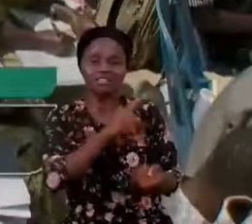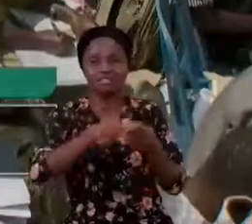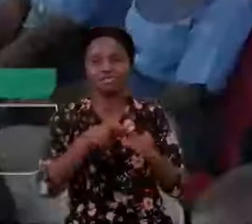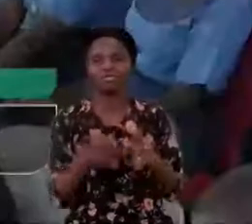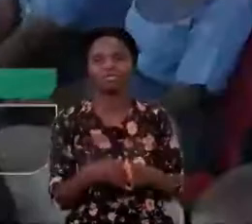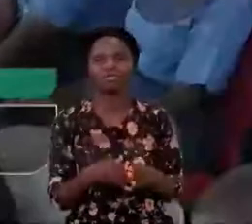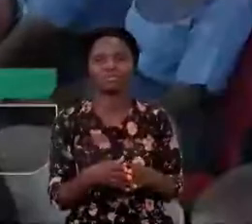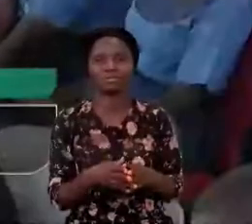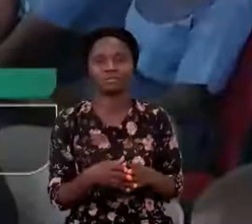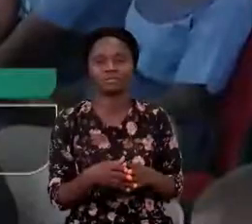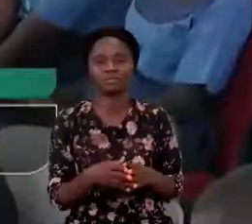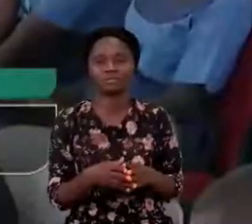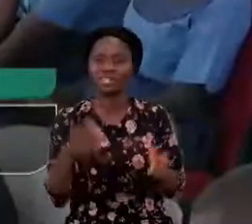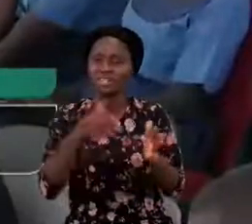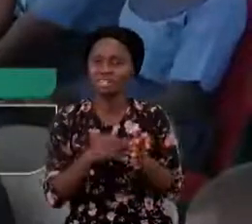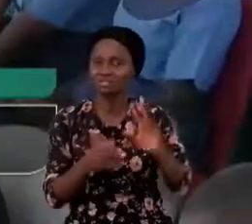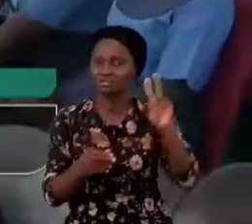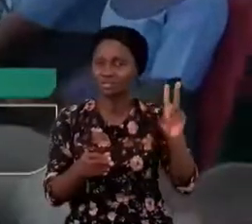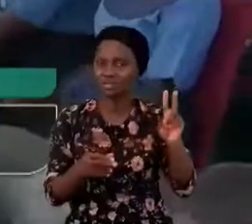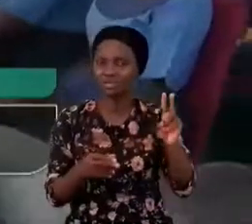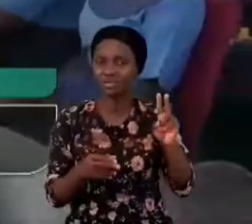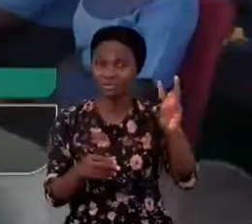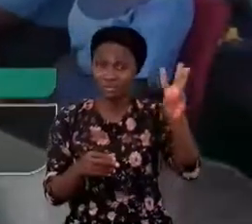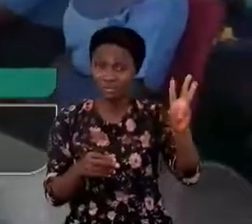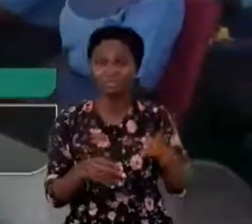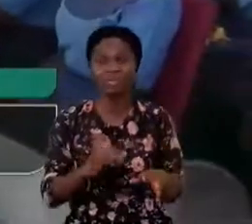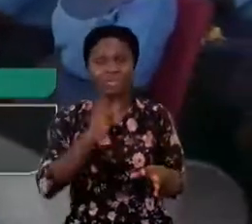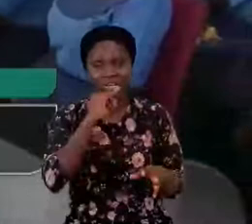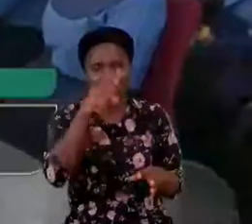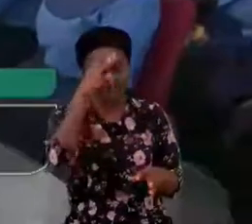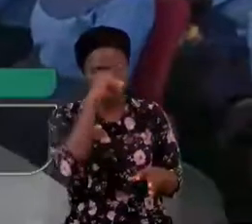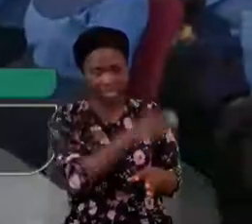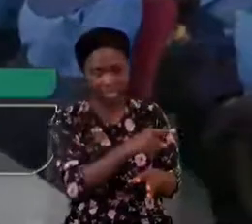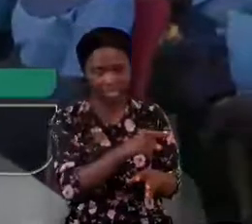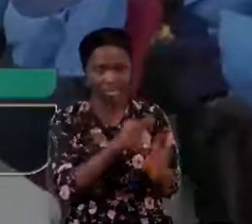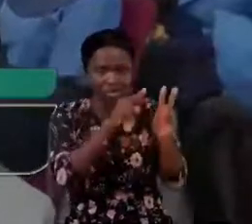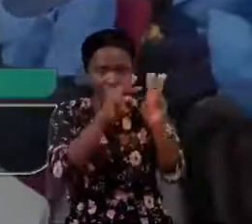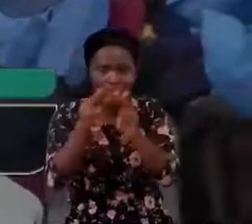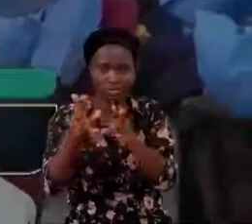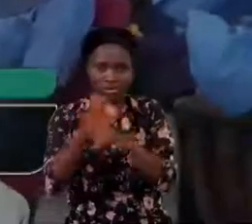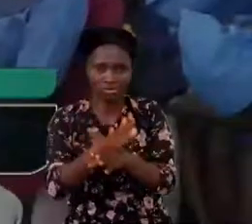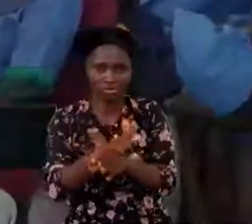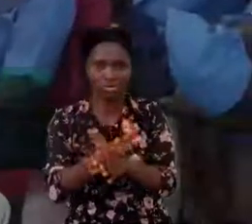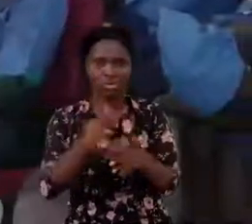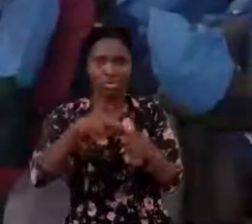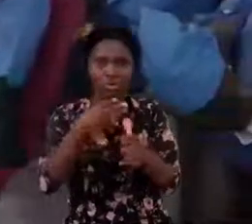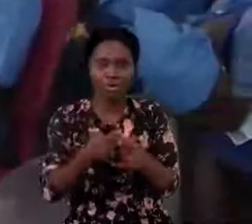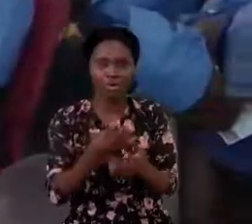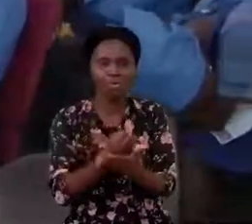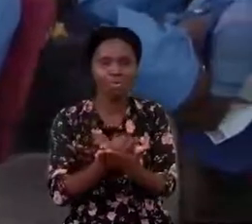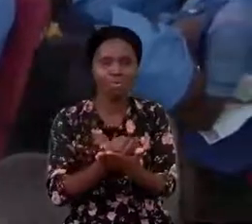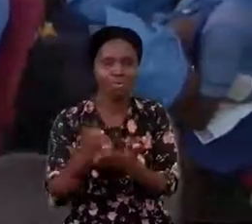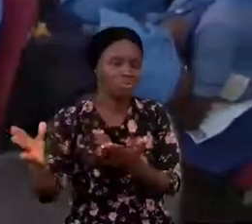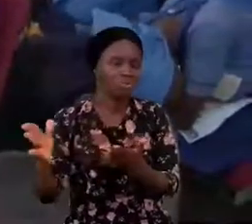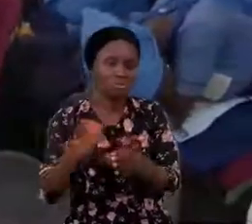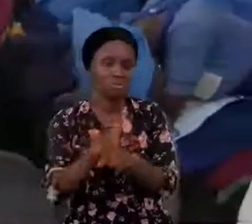ami là. Et nous allons ensemble. Parce que tu ne vas, généralement, vous ne dépassez pas le niveau de votre ami. Est-ce